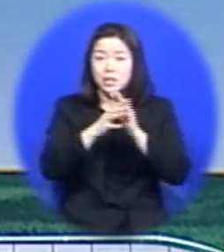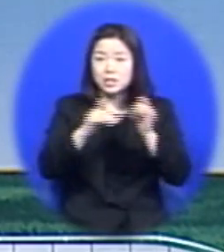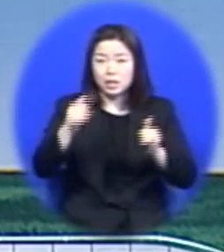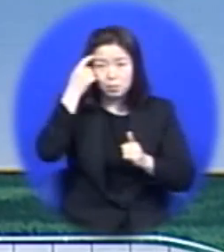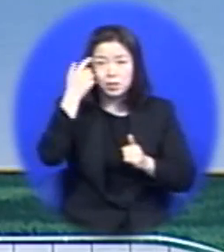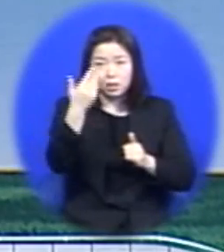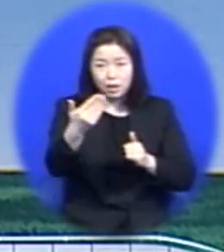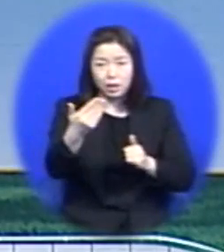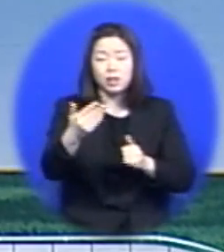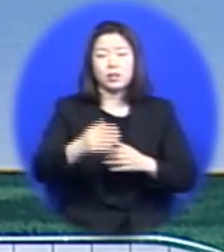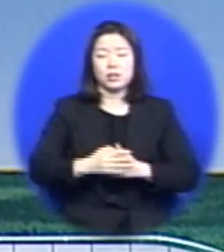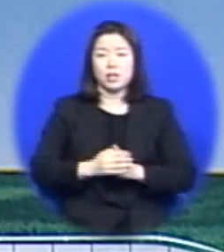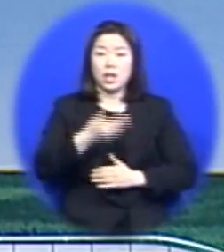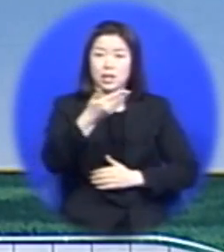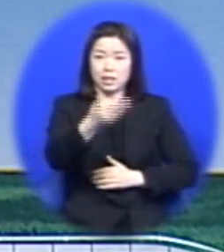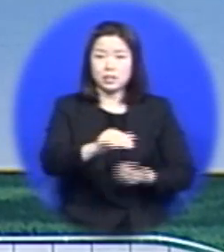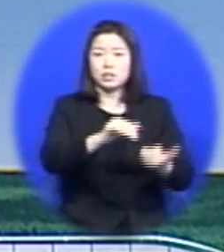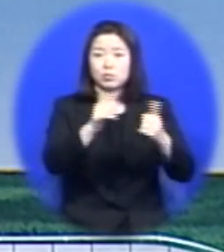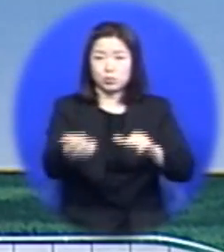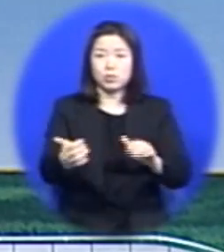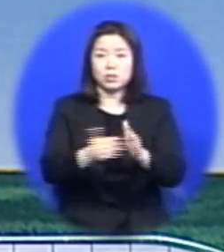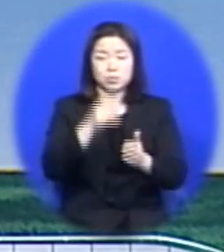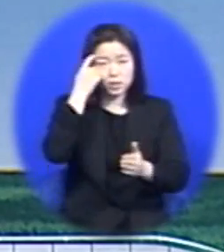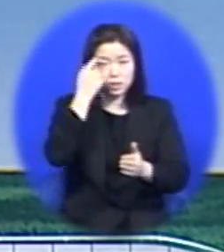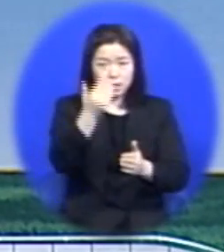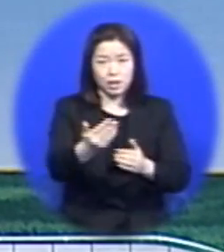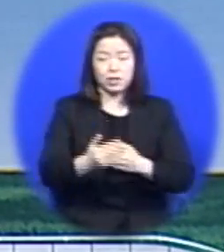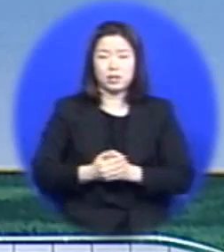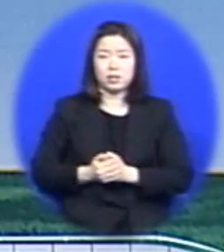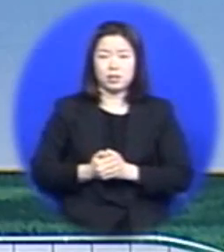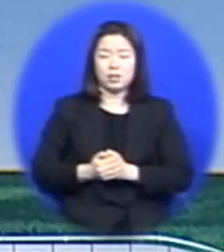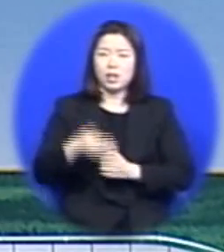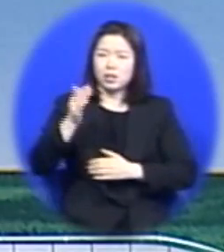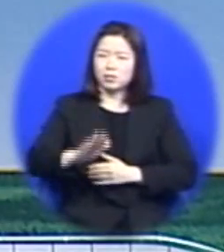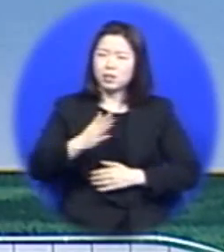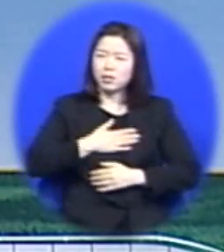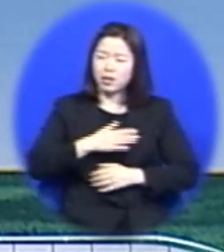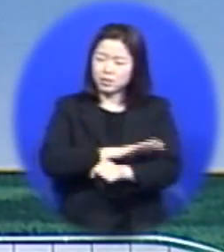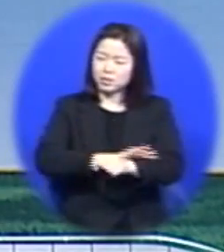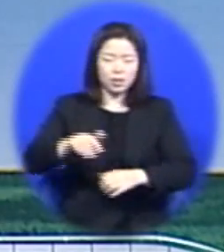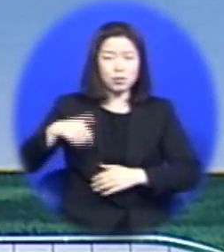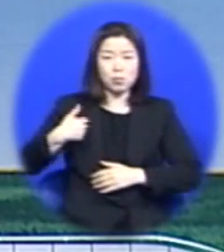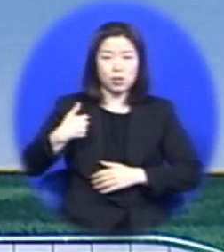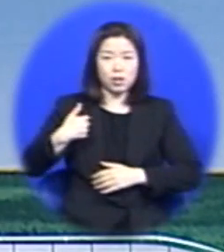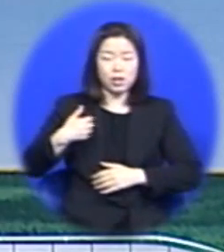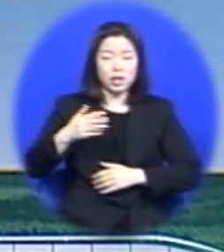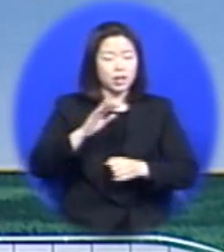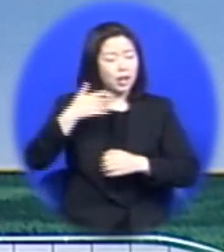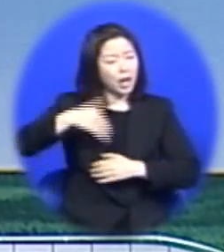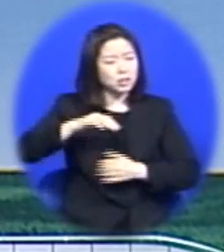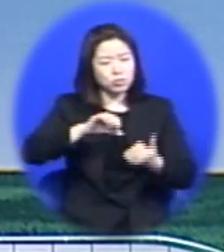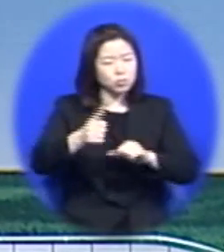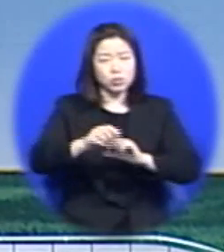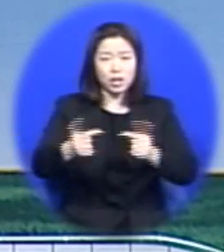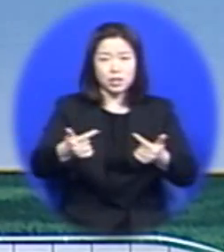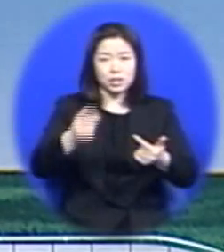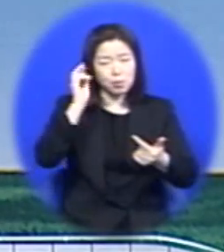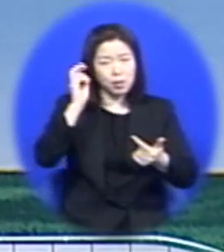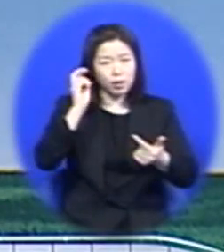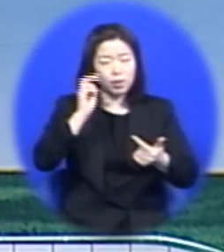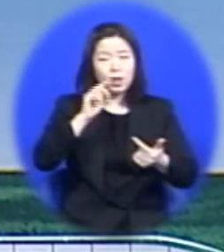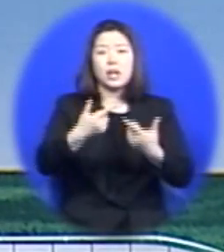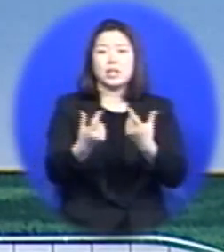거예요. 당신은 죽었습니까? 그런데 나는 잘 모르겠습니다. 나는 안 죽었나 봐요. 이렇게